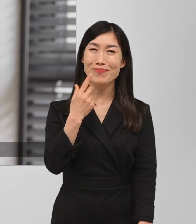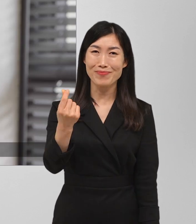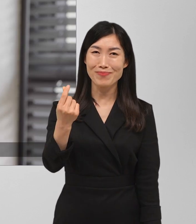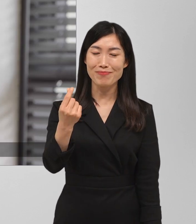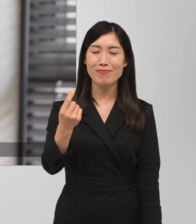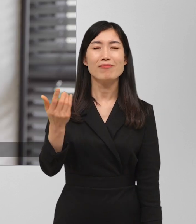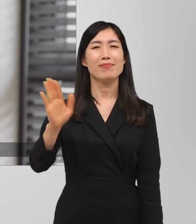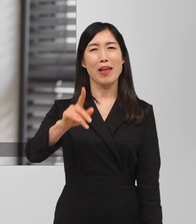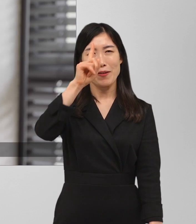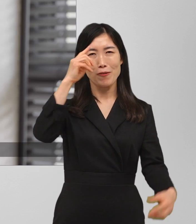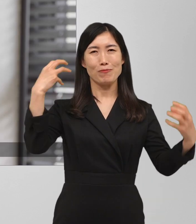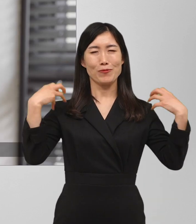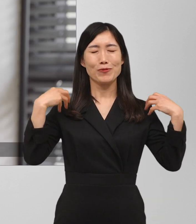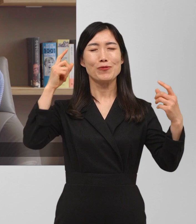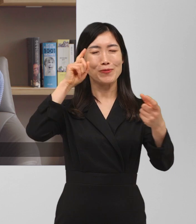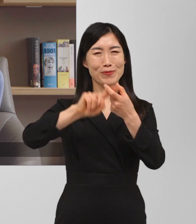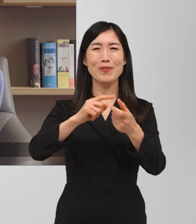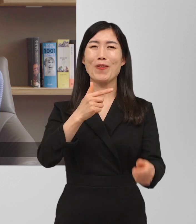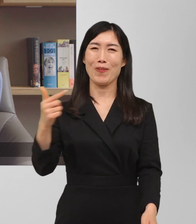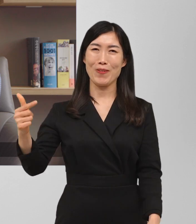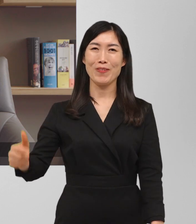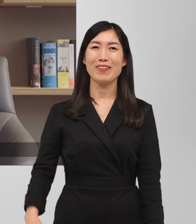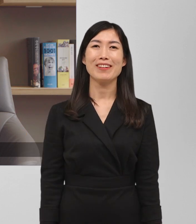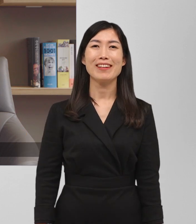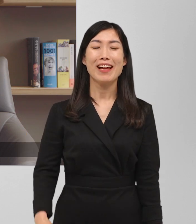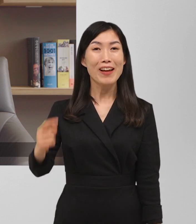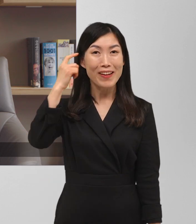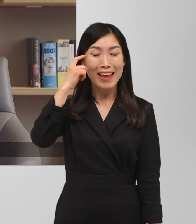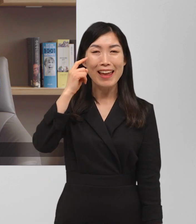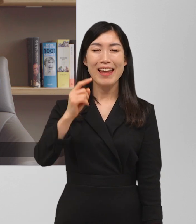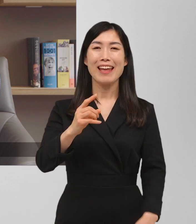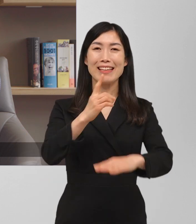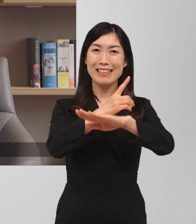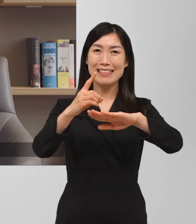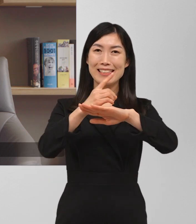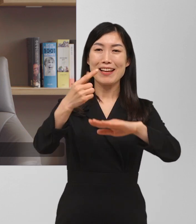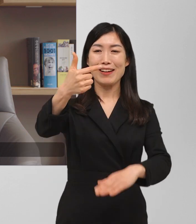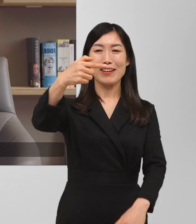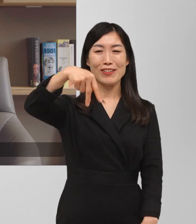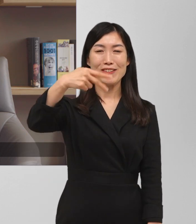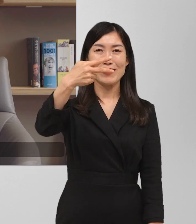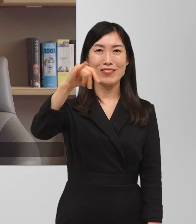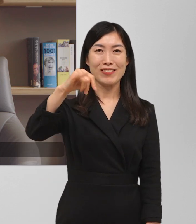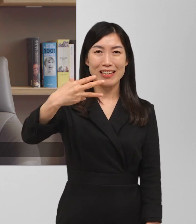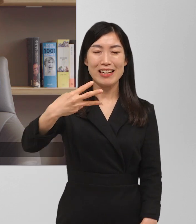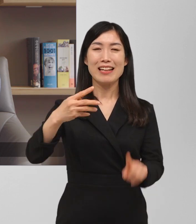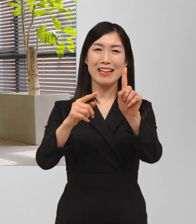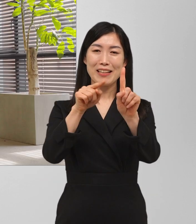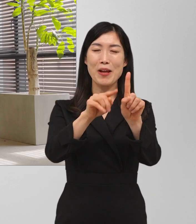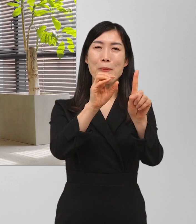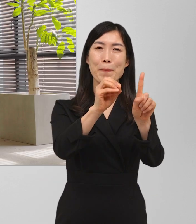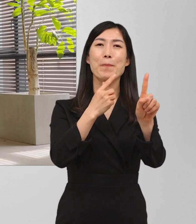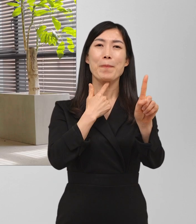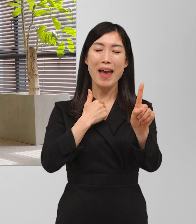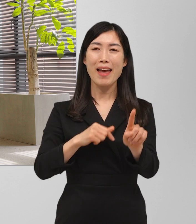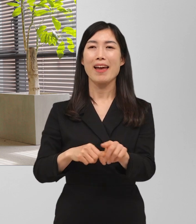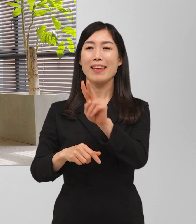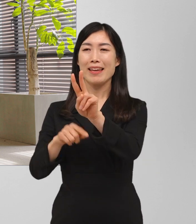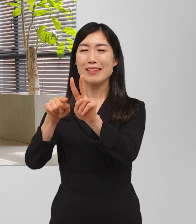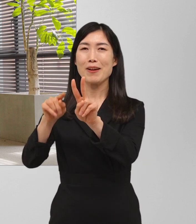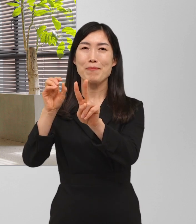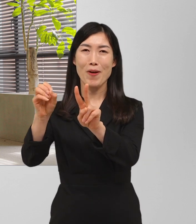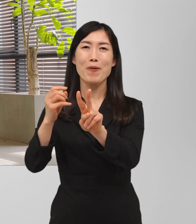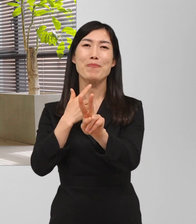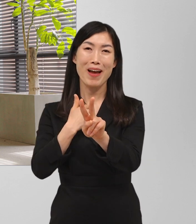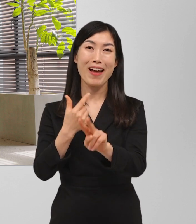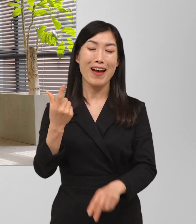굉장히 관심이 많습니다. 왜냐하면 저희가 디지털 뉴딜이라고 1.0, 2.0까지 정책이 나와 있는데 사실 뉴딜이라고 하는